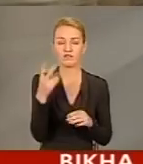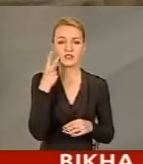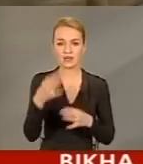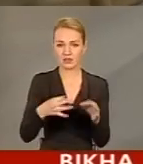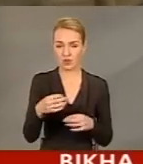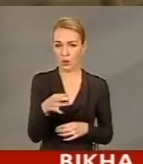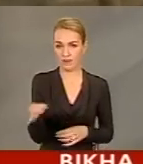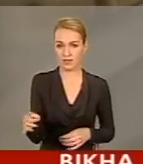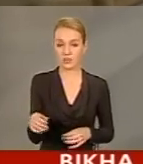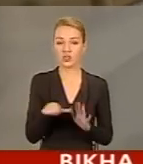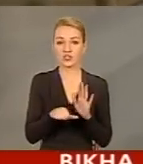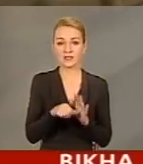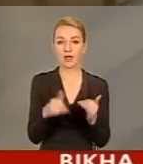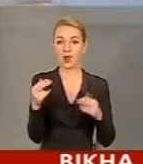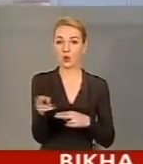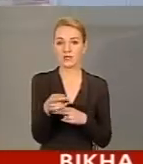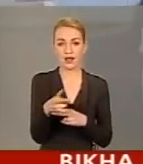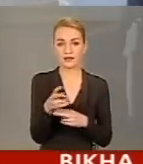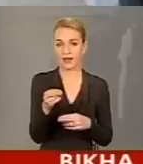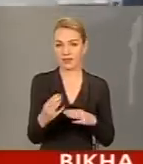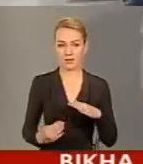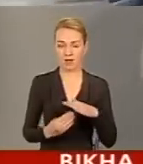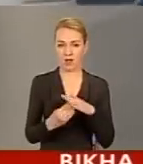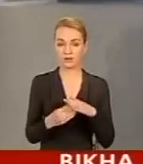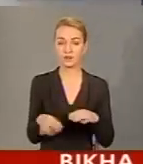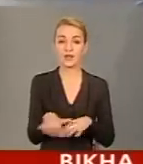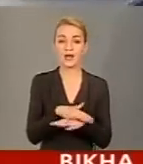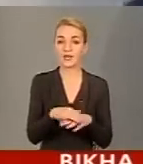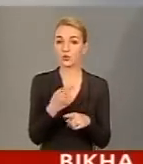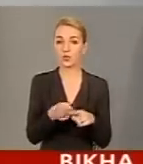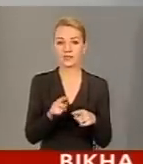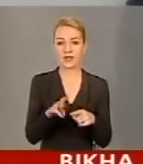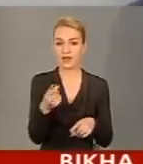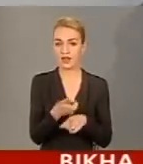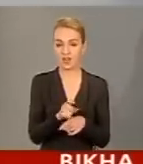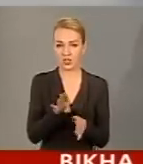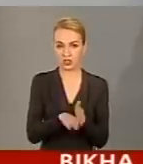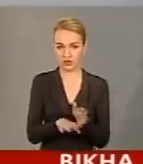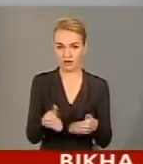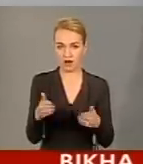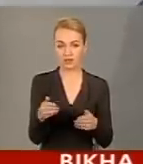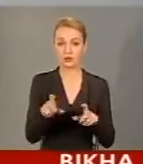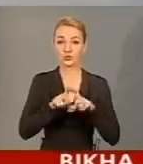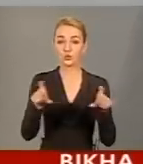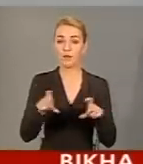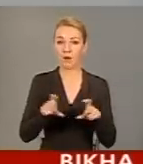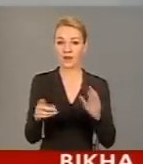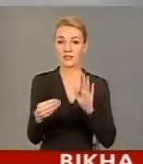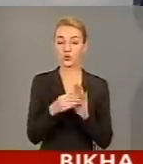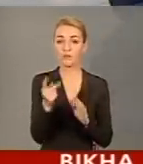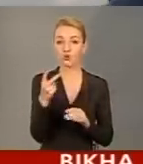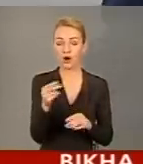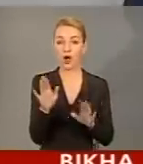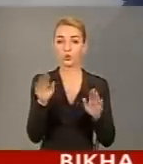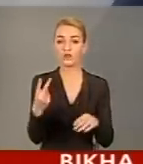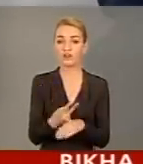Та 60 для оселедця не край. Насправді ринок – це не найгірший варіант. Зазвичай на ті ж самі продукти супермаркети ставлять ціну у півтора, а